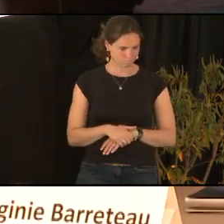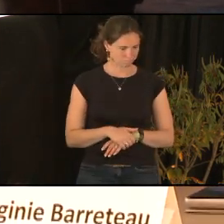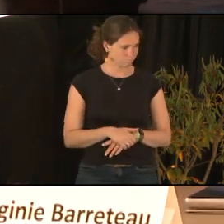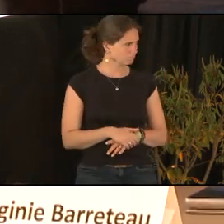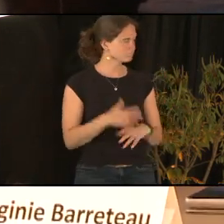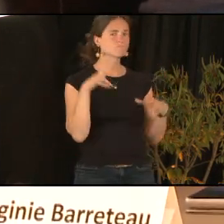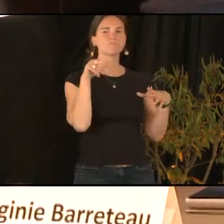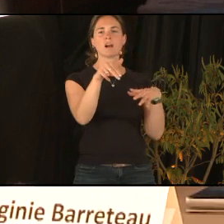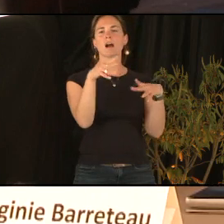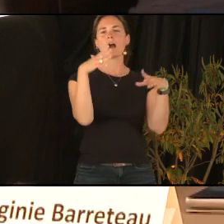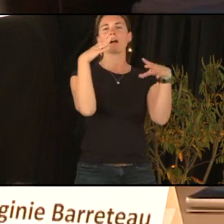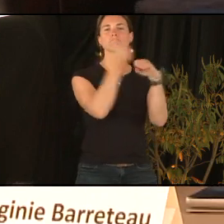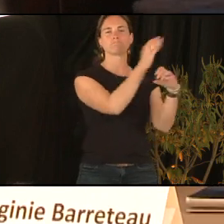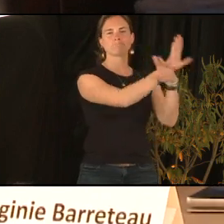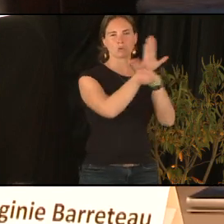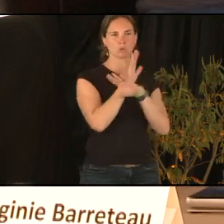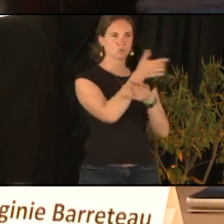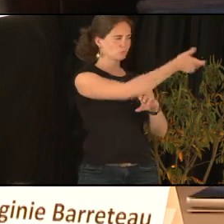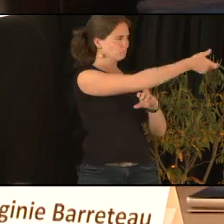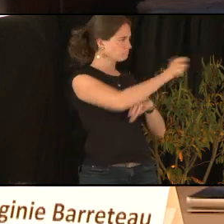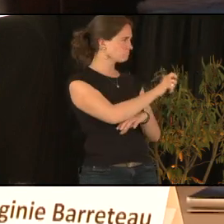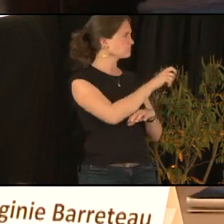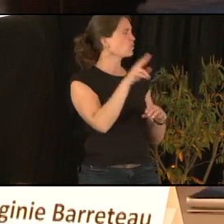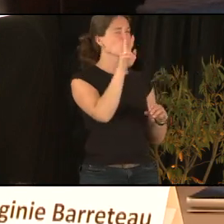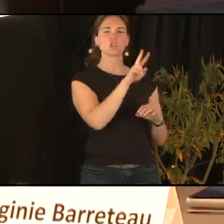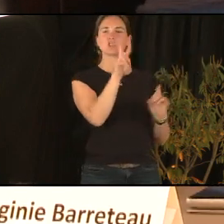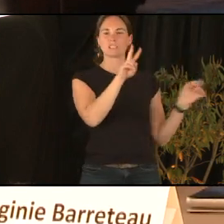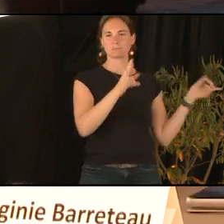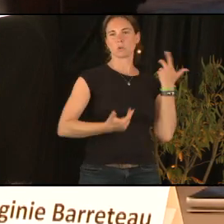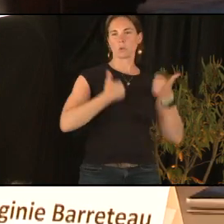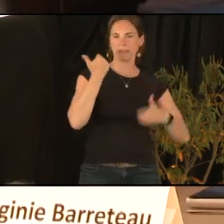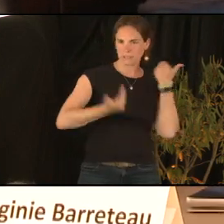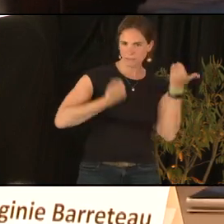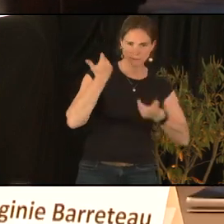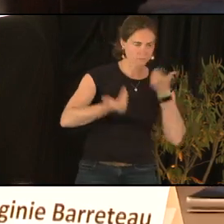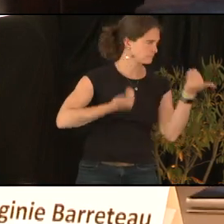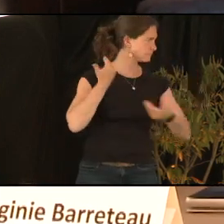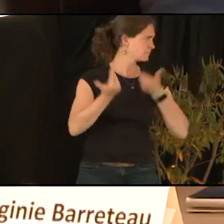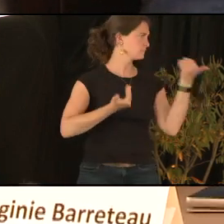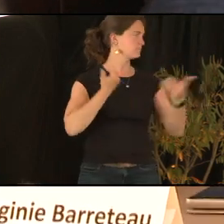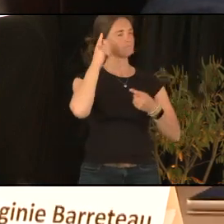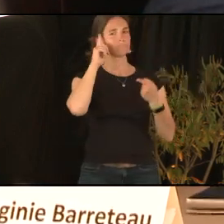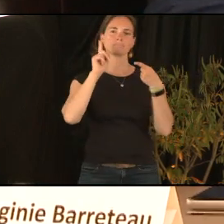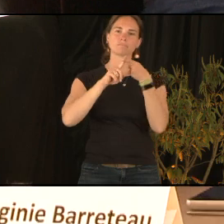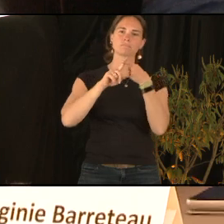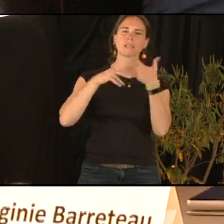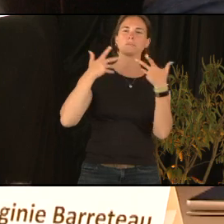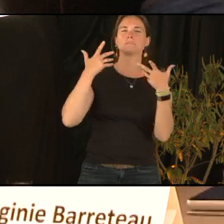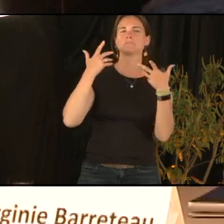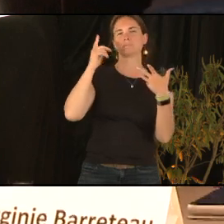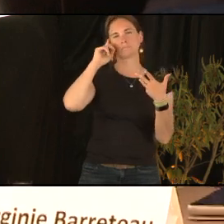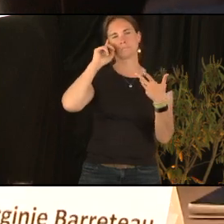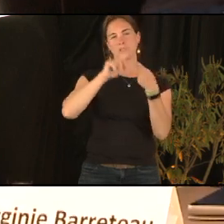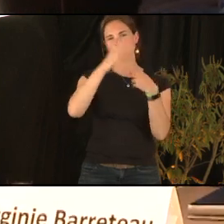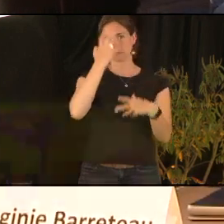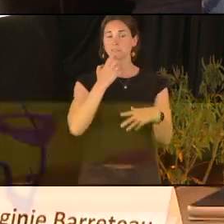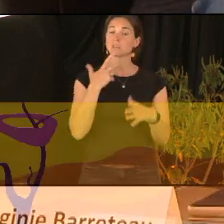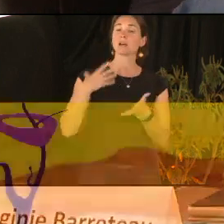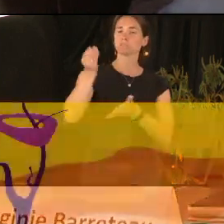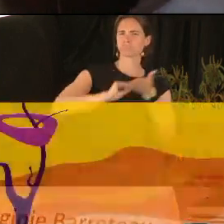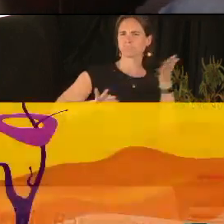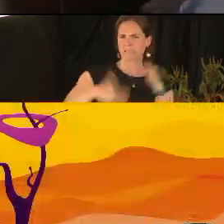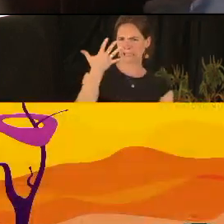présente rapidement. Virginie Barreto, vous êtes comédienne, dramaturge, autrice d'une quinzaine de